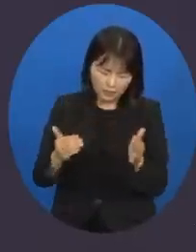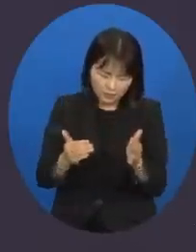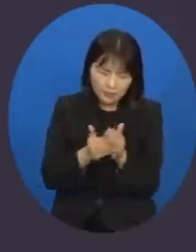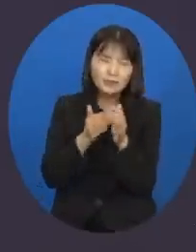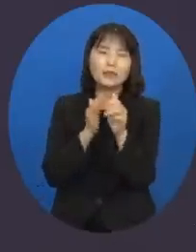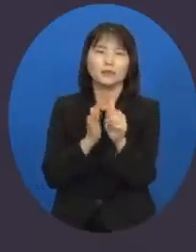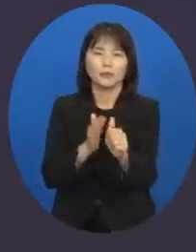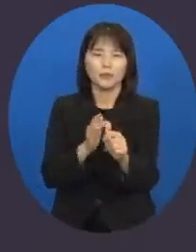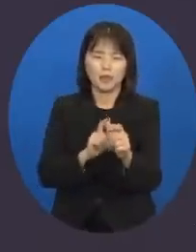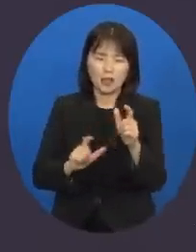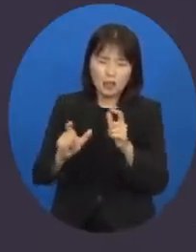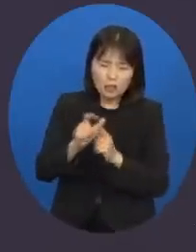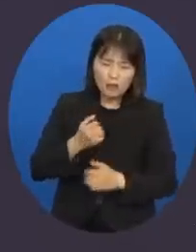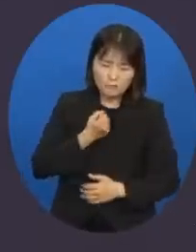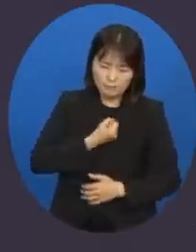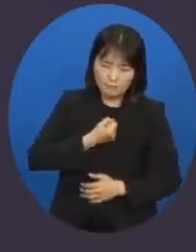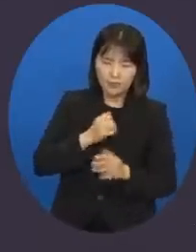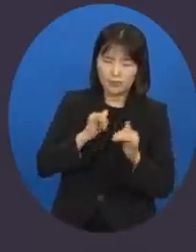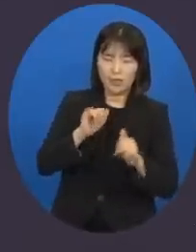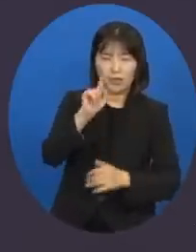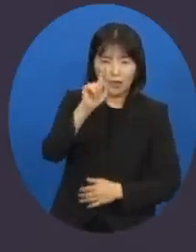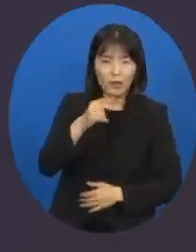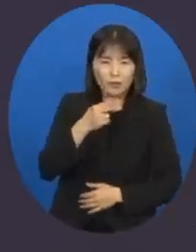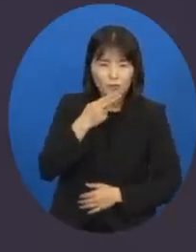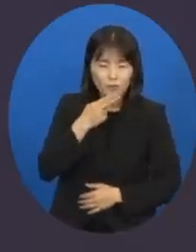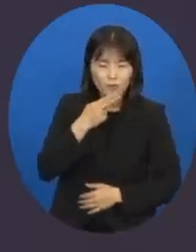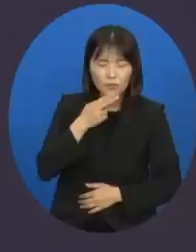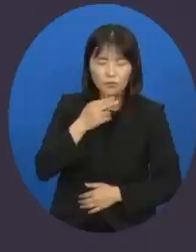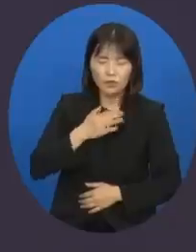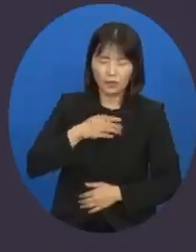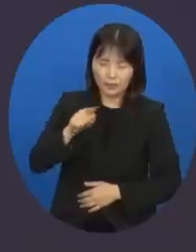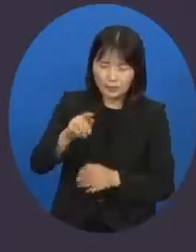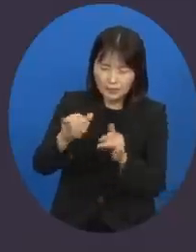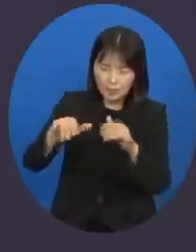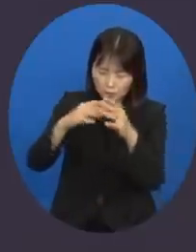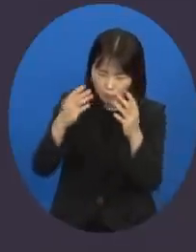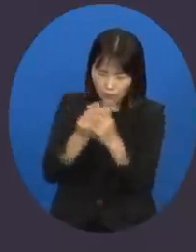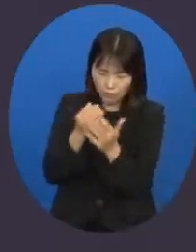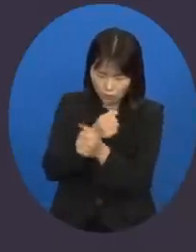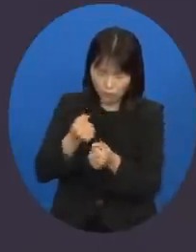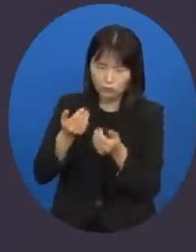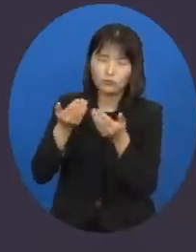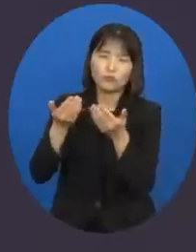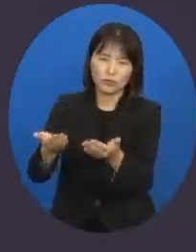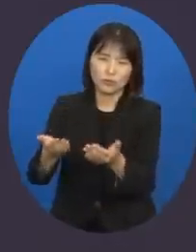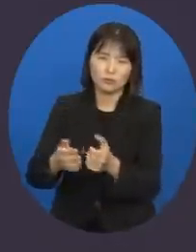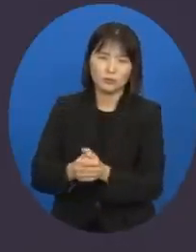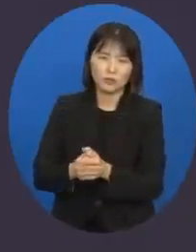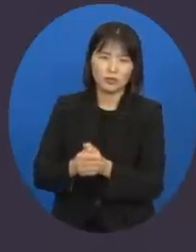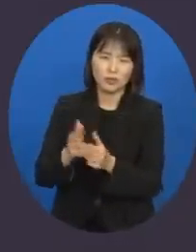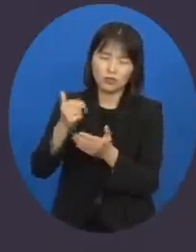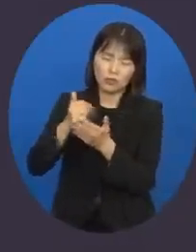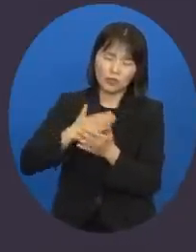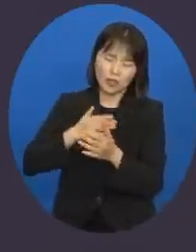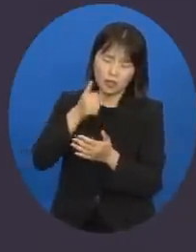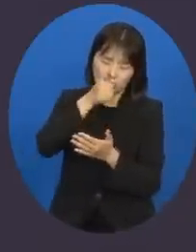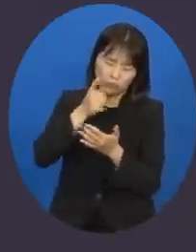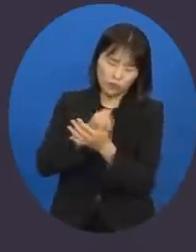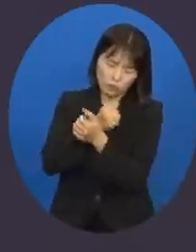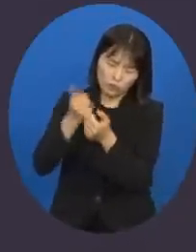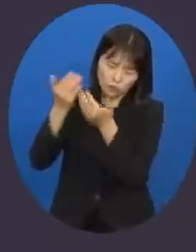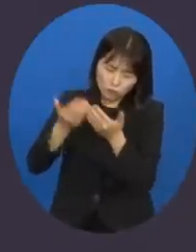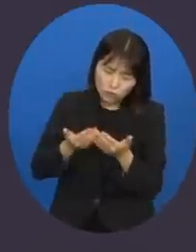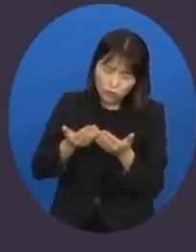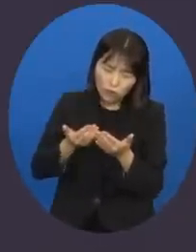이상 원한 가는 사람 없고 하나님 나도 그 사람을 이제 완전히 용서하겠습니다. 주여 나의 죄도 사해 주셨는데 그거